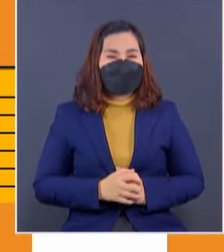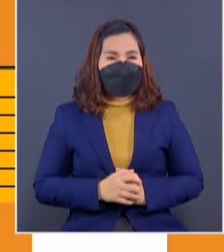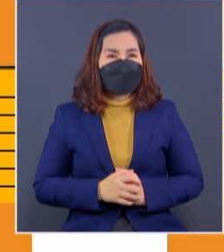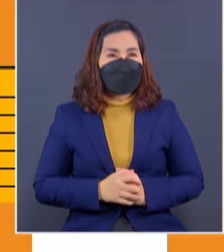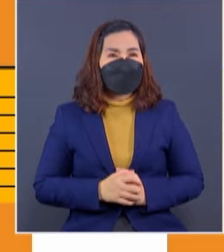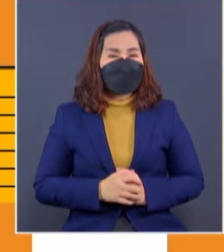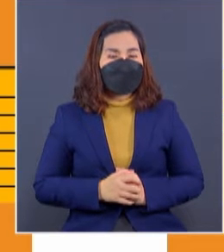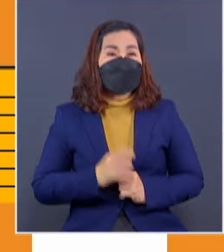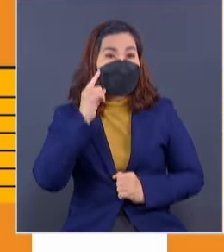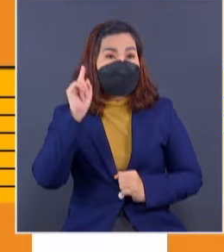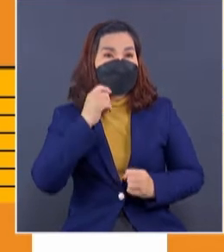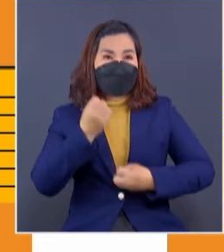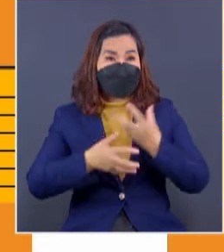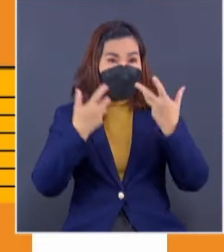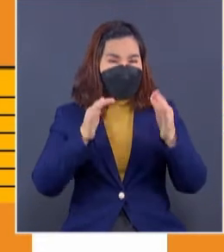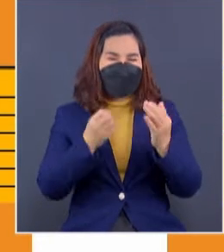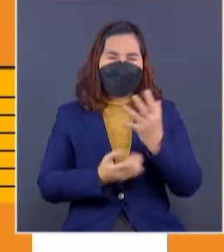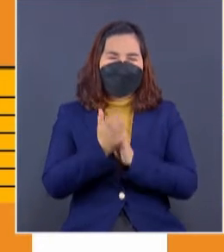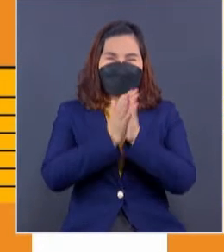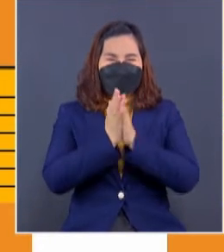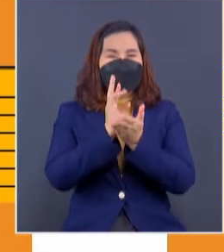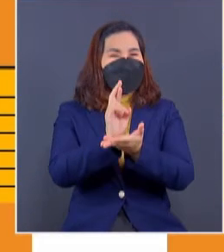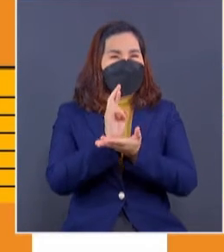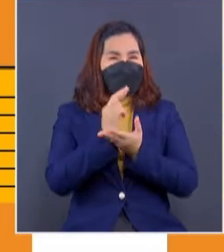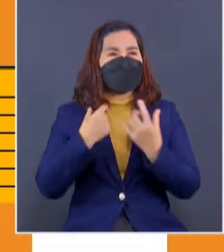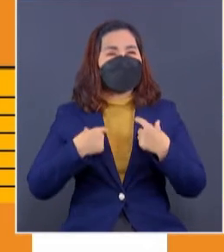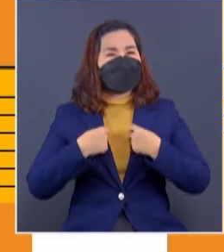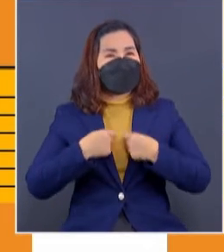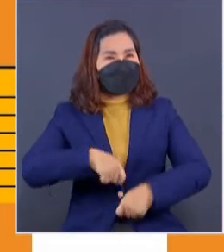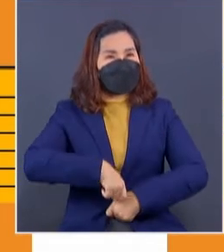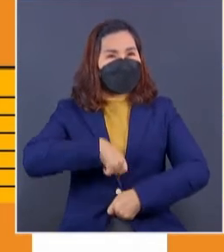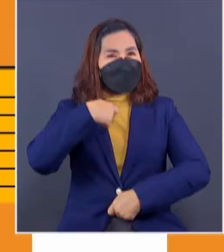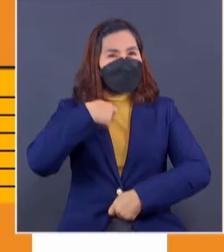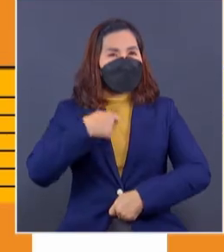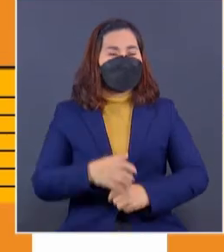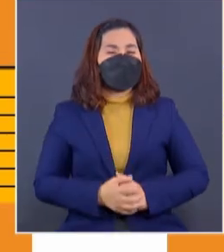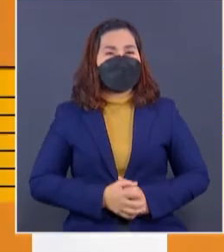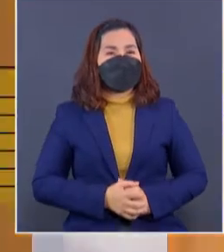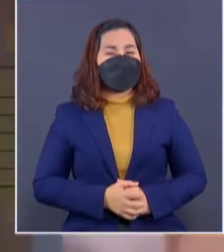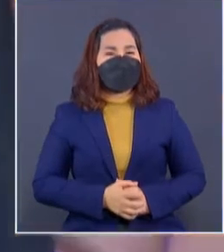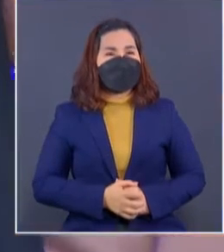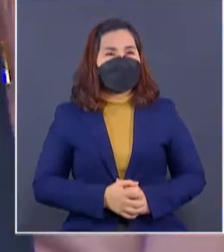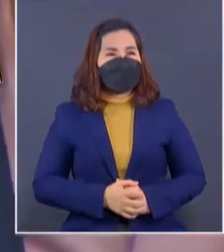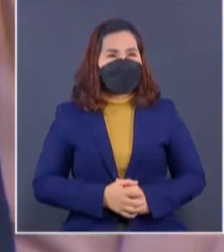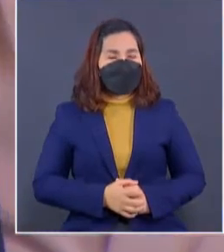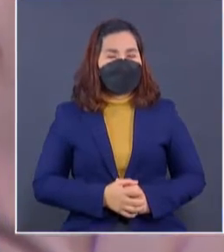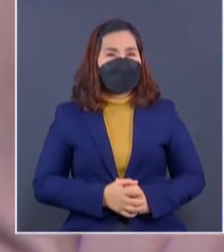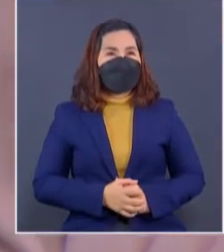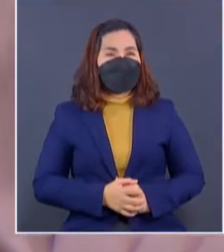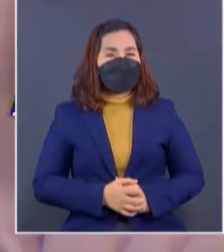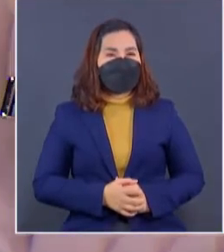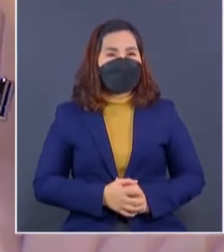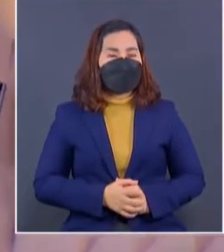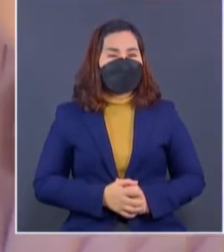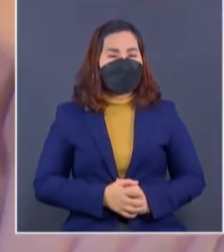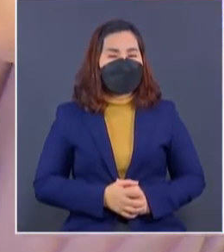คุณผู้ชมคอมเมนต์แล้วเนี่ยมีสิทธิ์ลุ้นรับรางวัลครับเป็นเสื้อแจ็คเก็ตตัวนี้ครับนี่ฮะที่น้องเฟรนฟลายถืออยู่ตอนนี้ครับเสื้อ